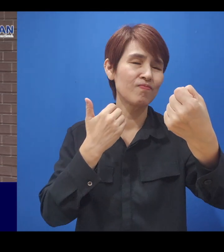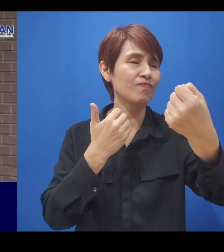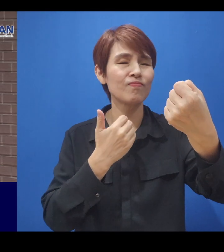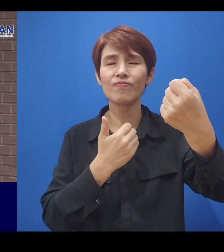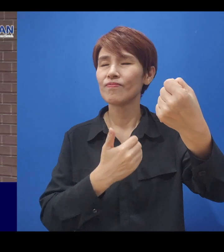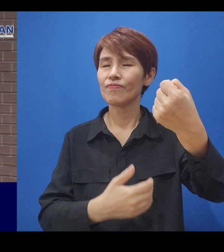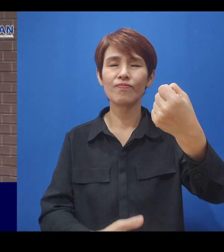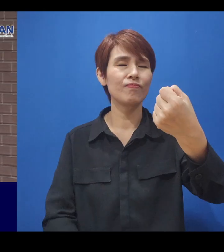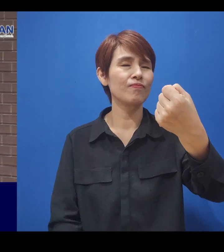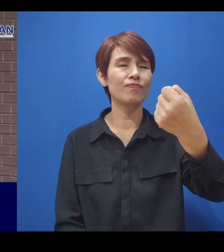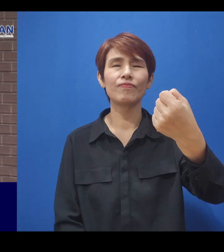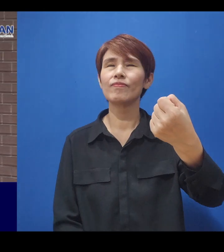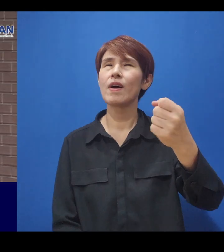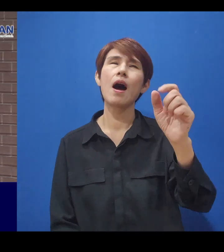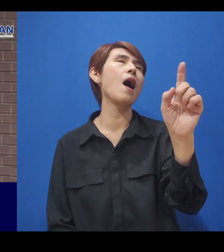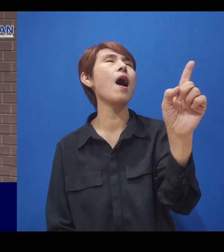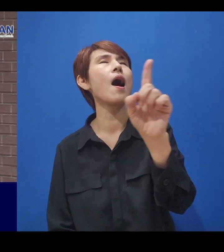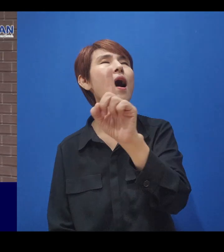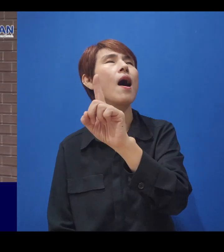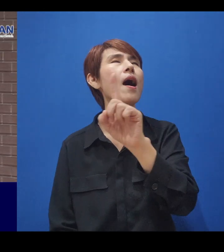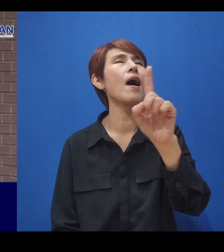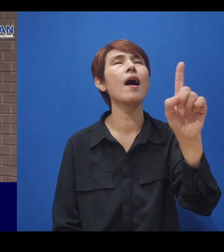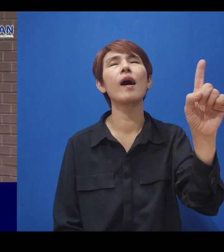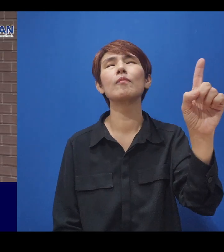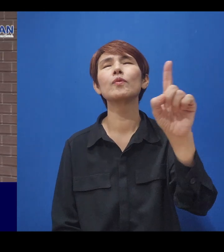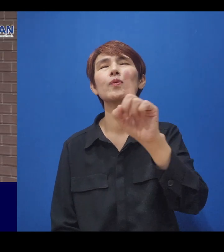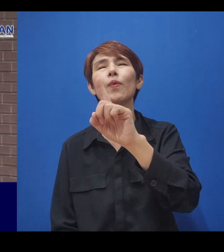가져갈 자 그